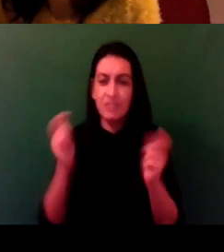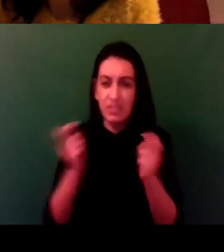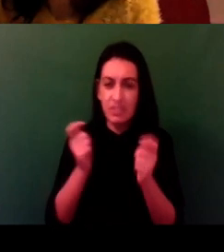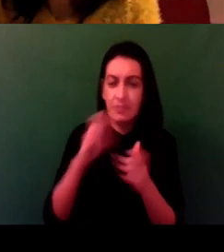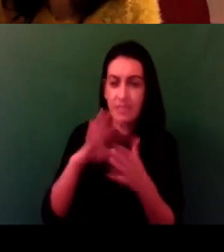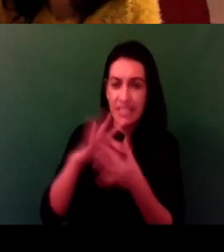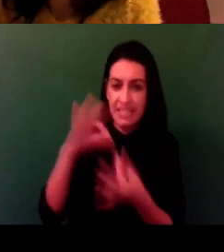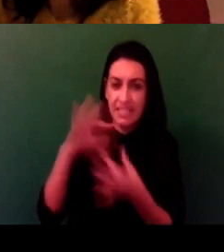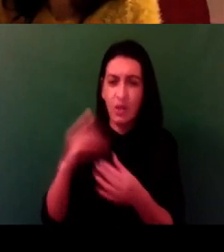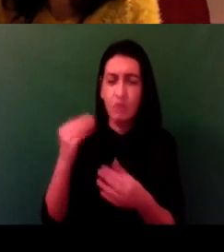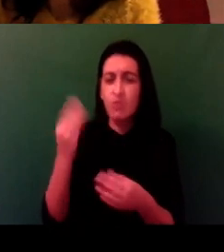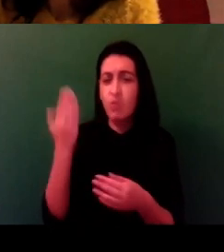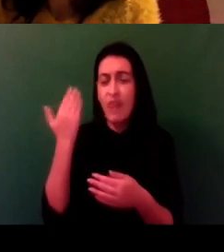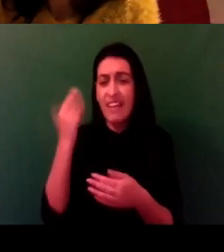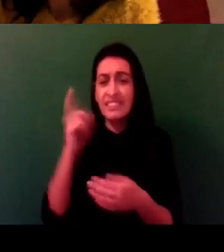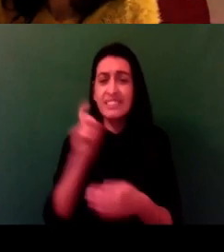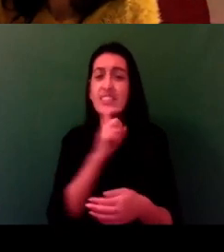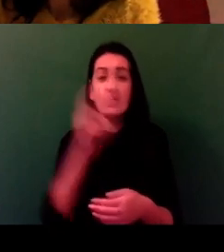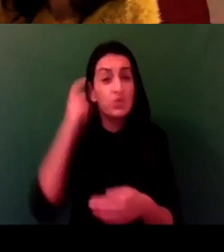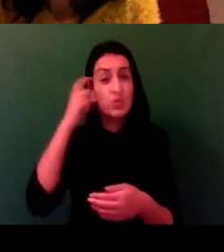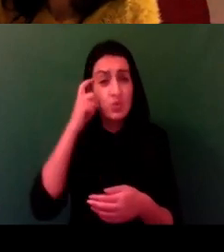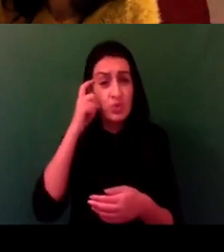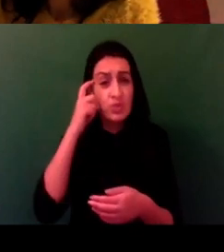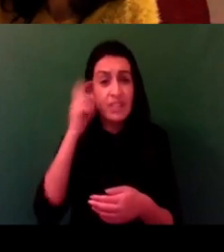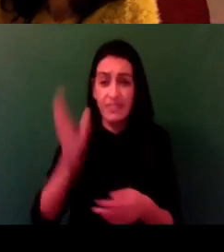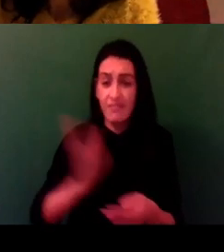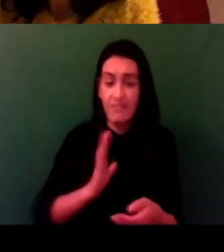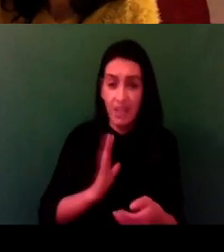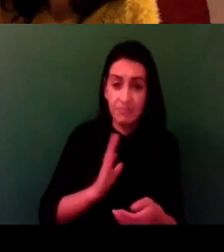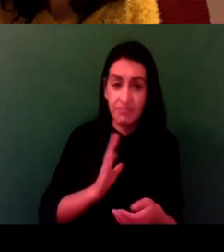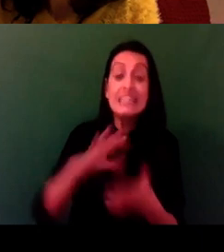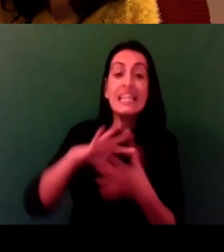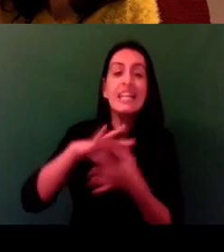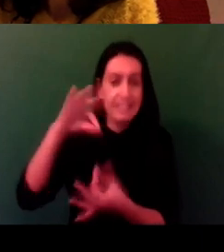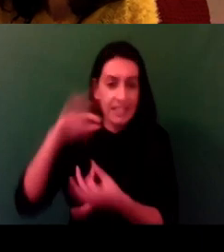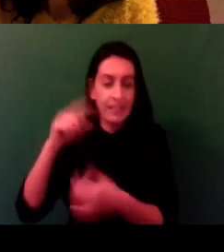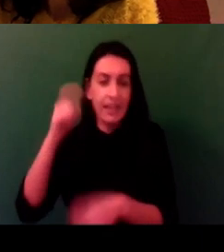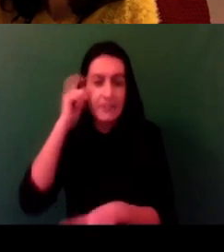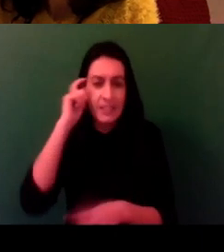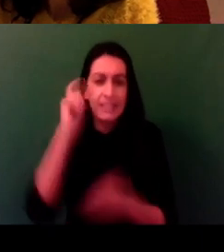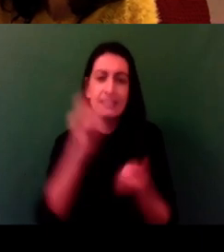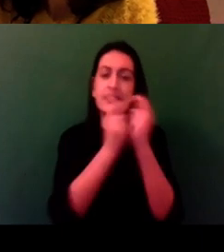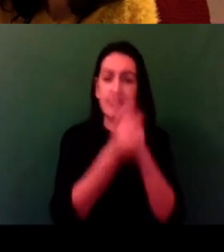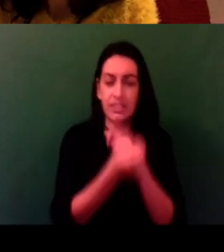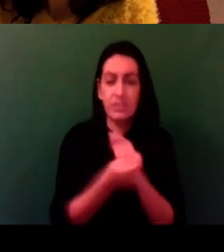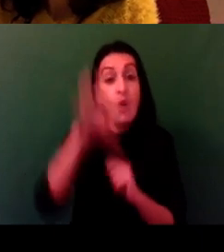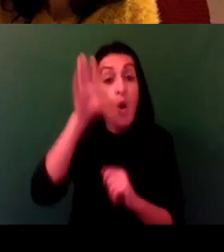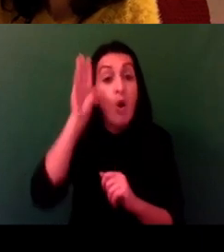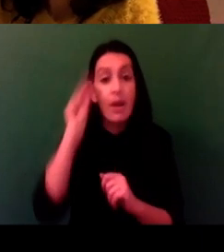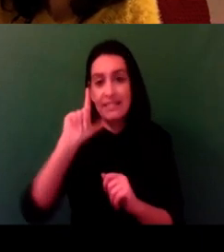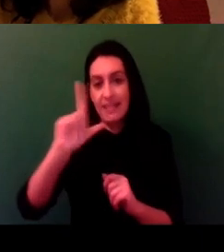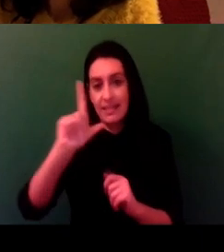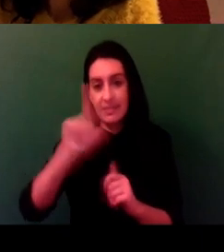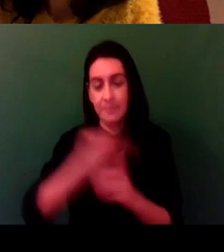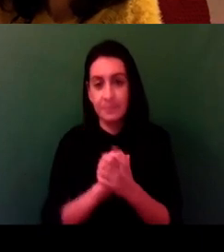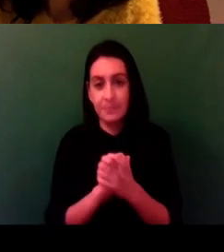konuşmaları bırakmamız gerekiyor. Öncelikle bu iktidarı lütfen bir kenara koyabilmeyi öğrenmemiz gerekiyor tasarımcılar olarak. İkincisi de çizdiğimiz